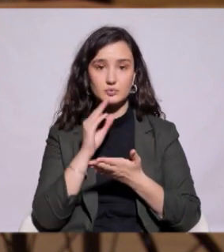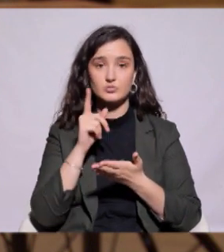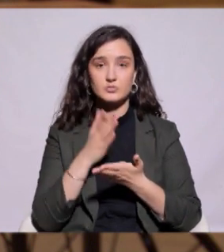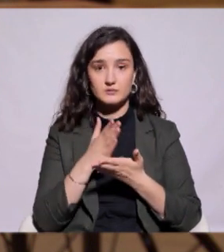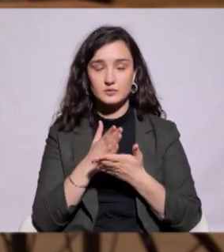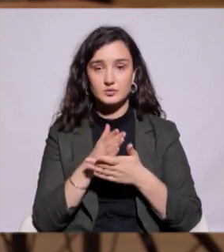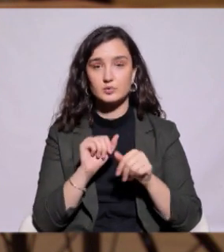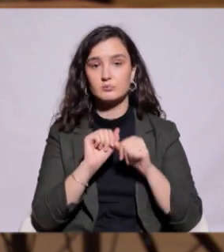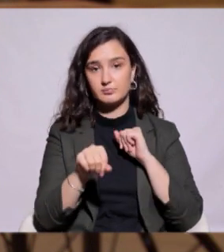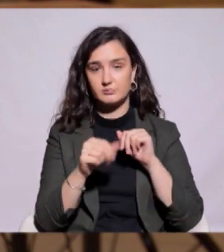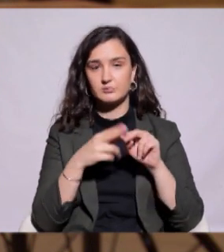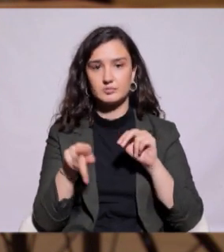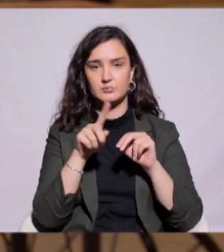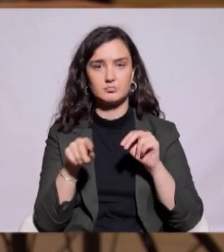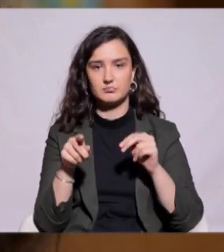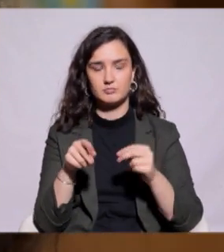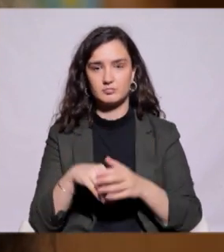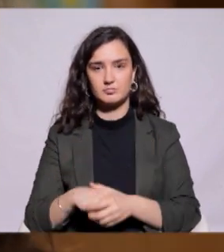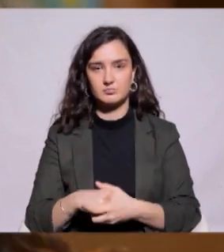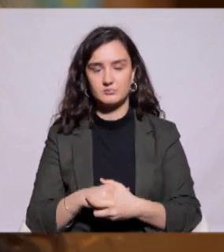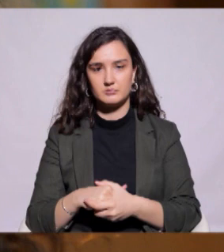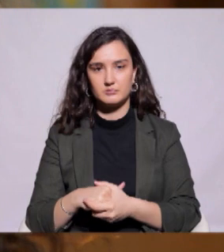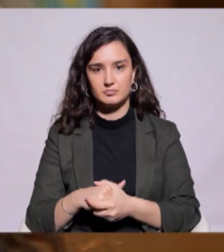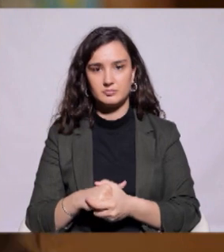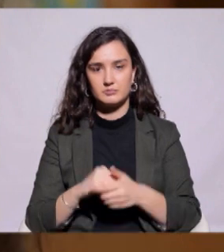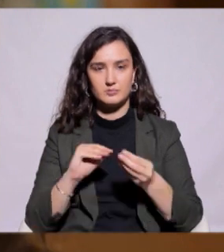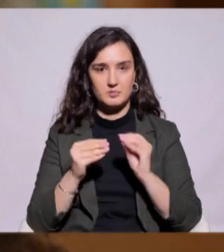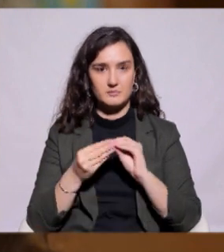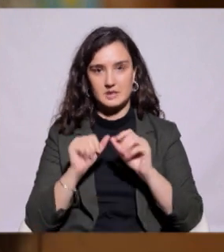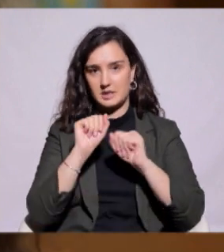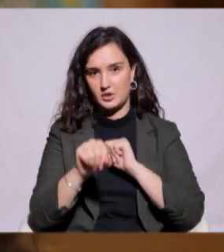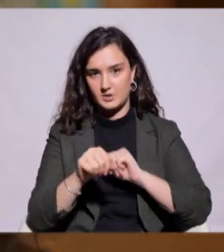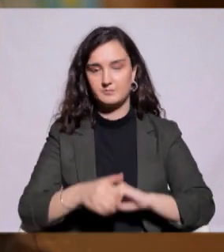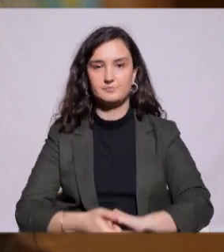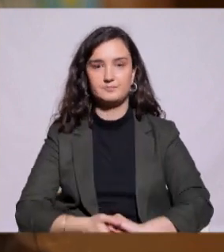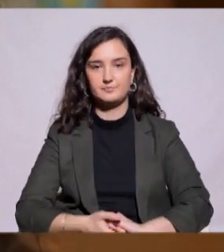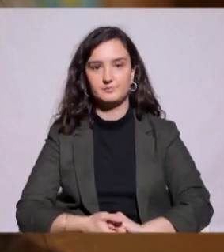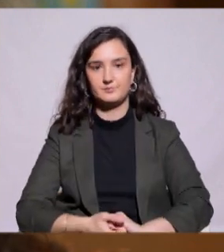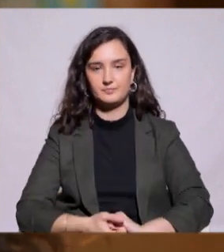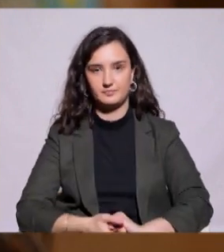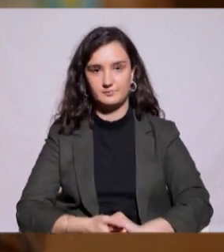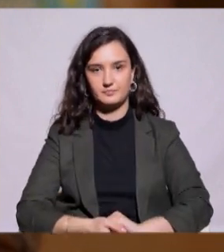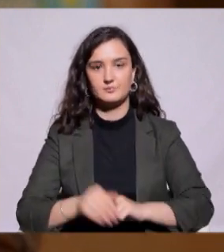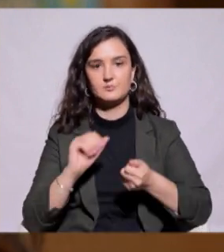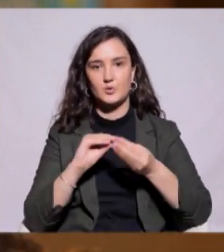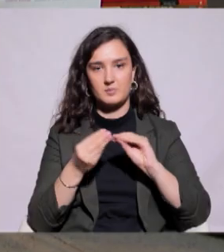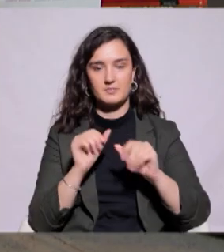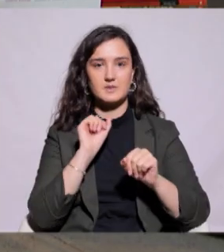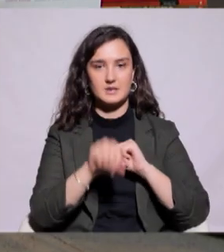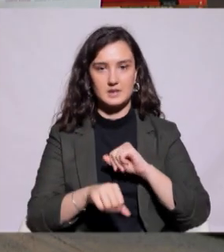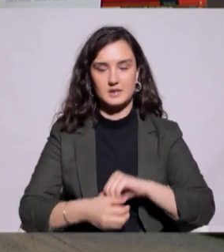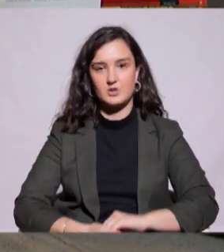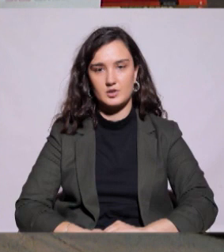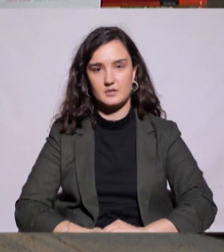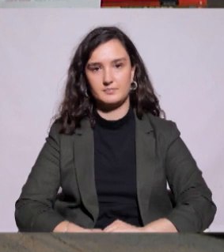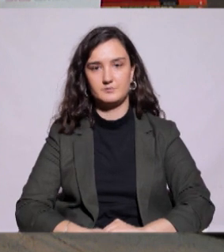have a solution, it's been solved. Solution, პრობლემის გადაჭრა. Solution,